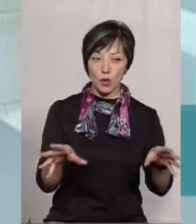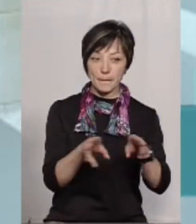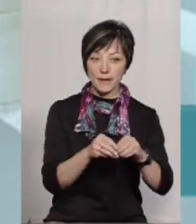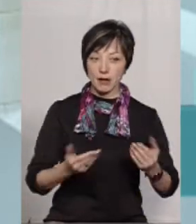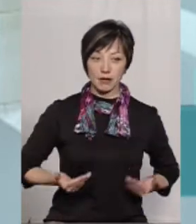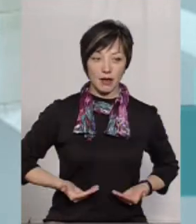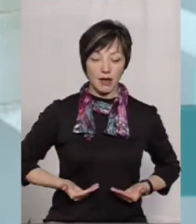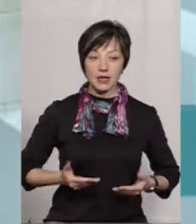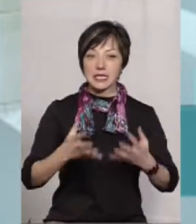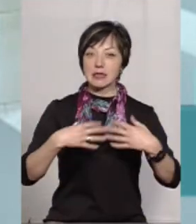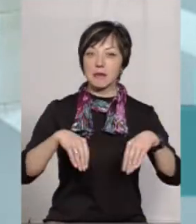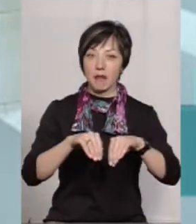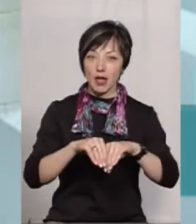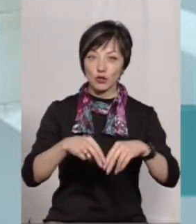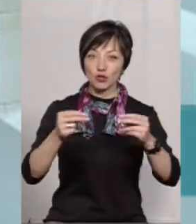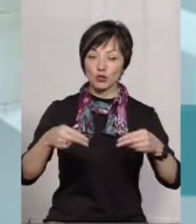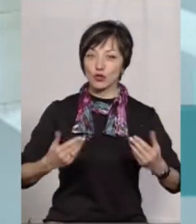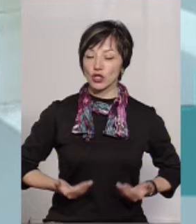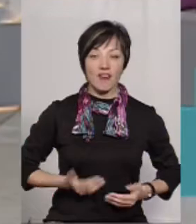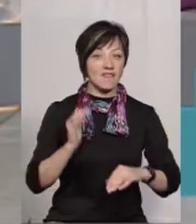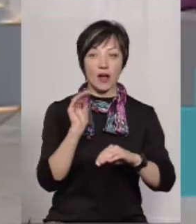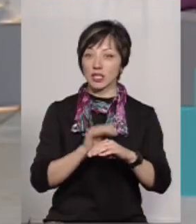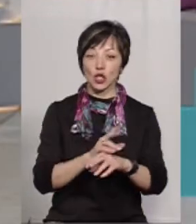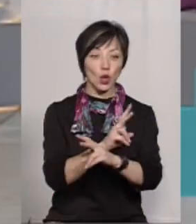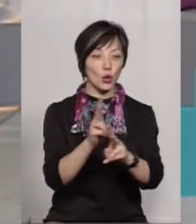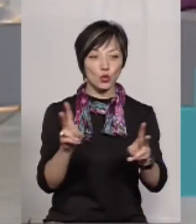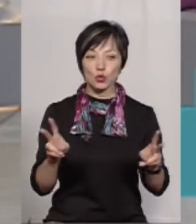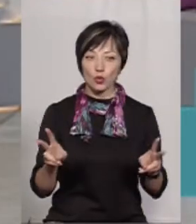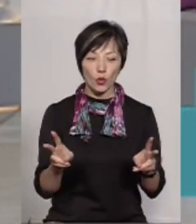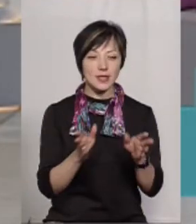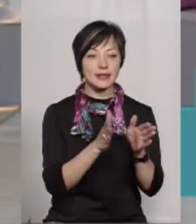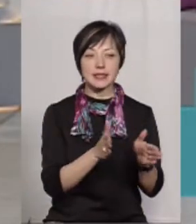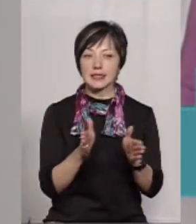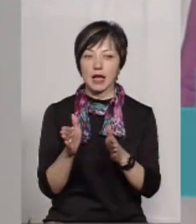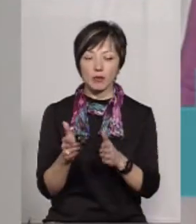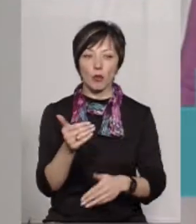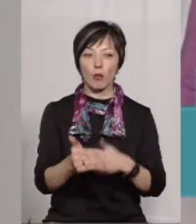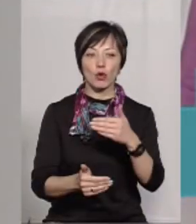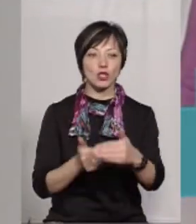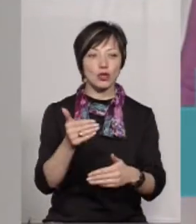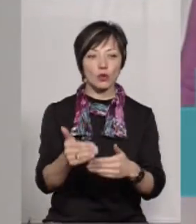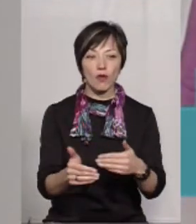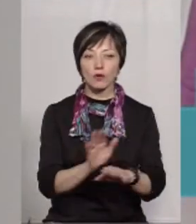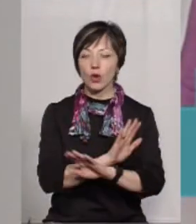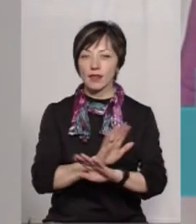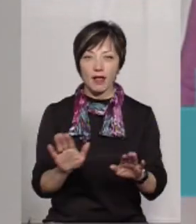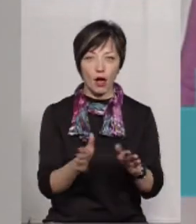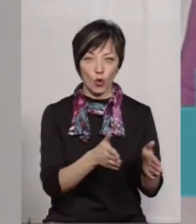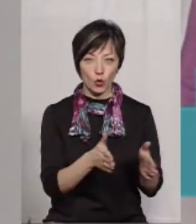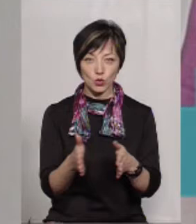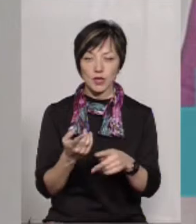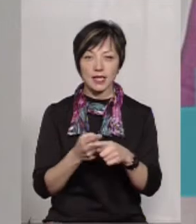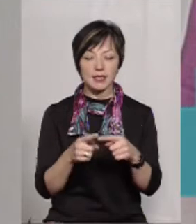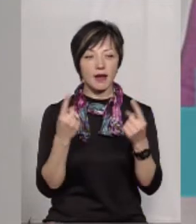партнера, до сімейно-шлюбного життя фактично ніхто системно, послідовно не готує. І